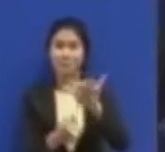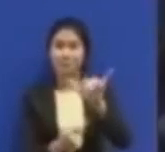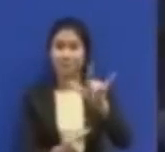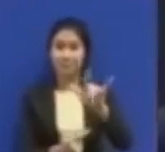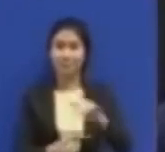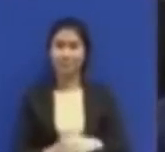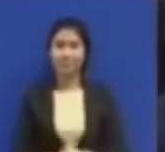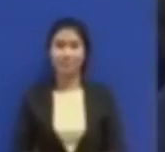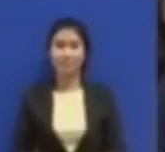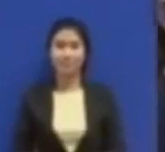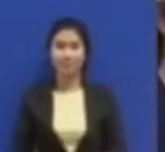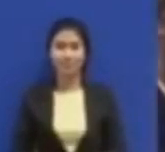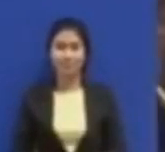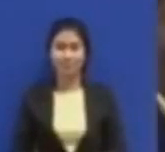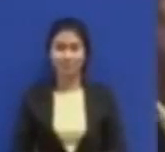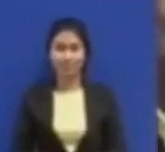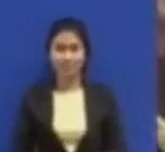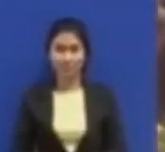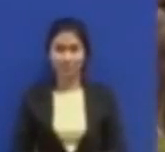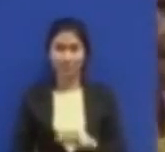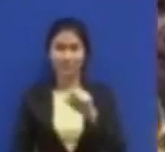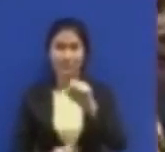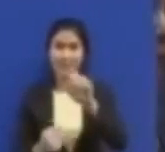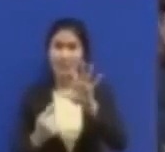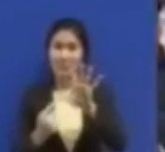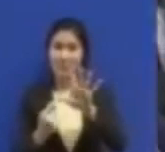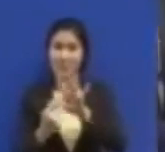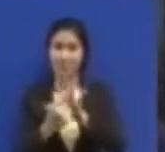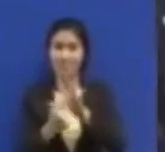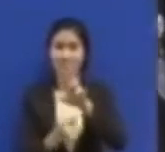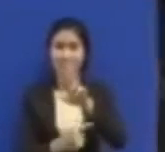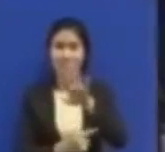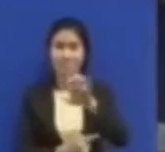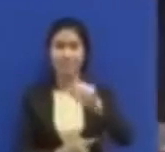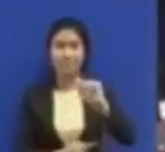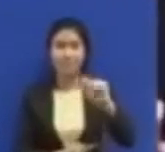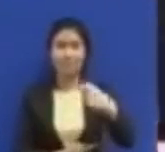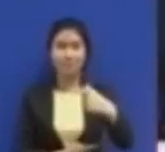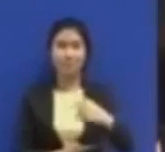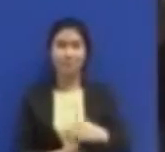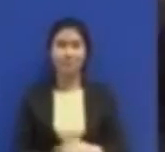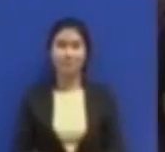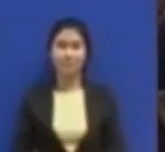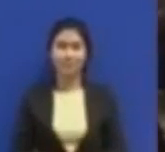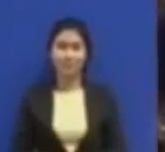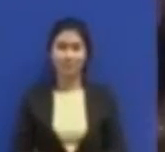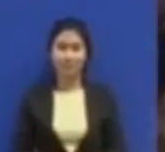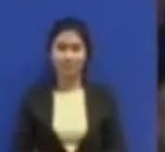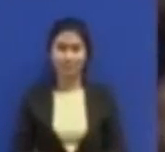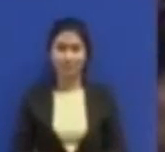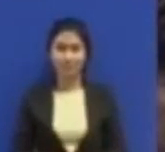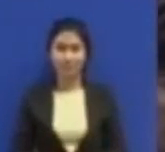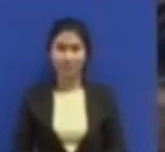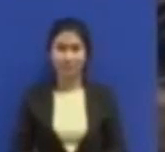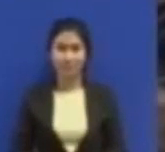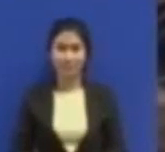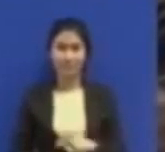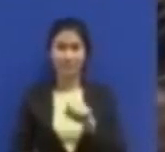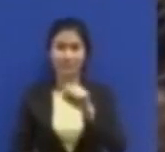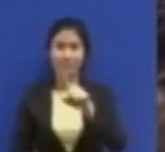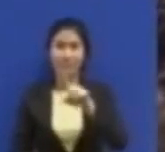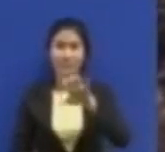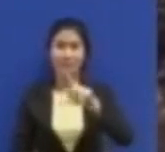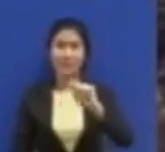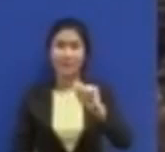211พลเอกสำเริงศิวาดำรง212พลเอกสิงห์ศึกสิ